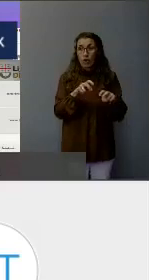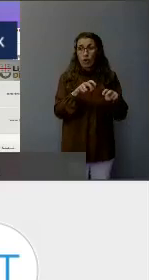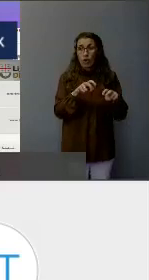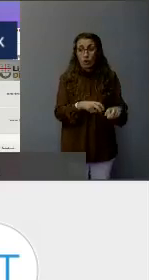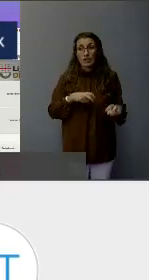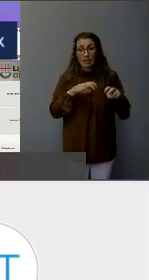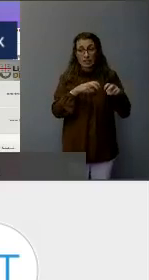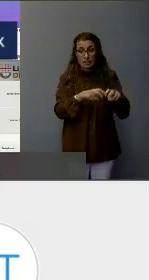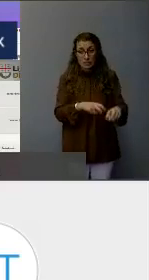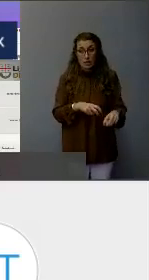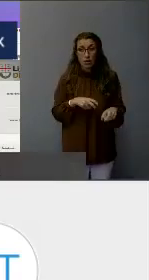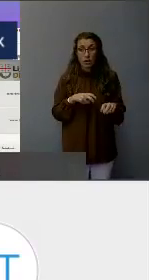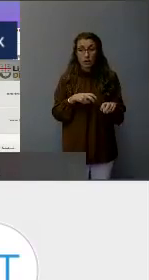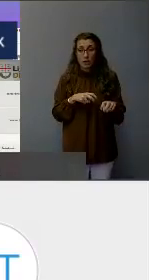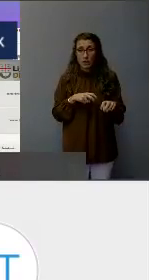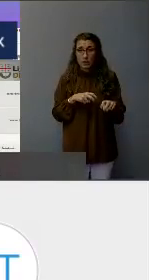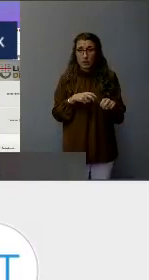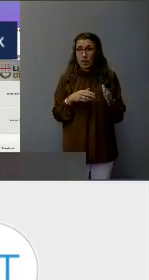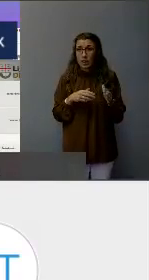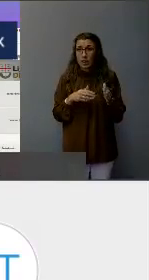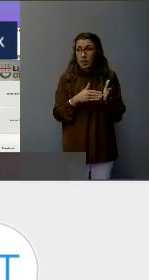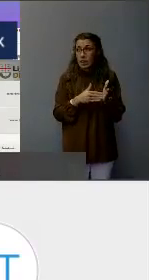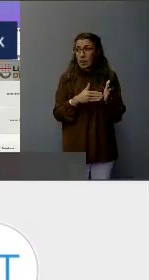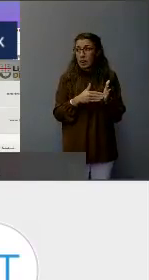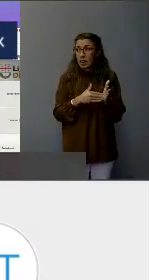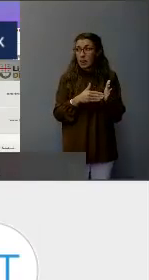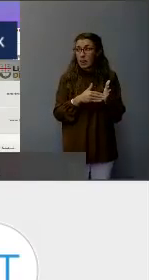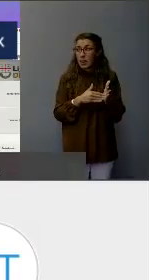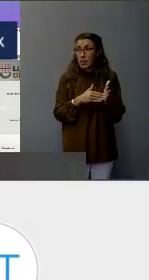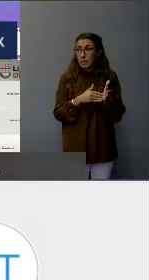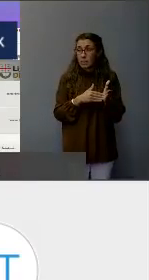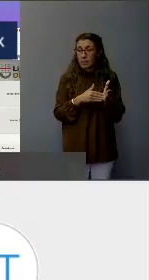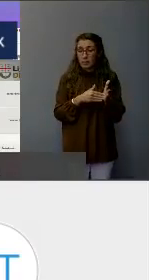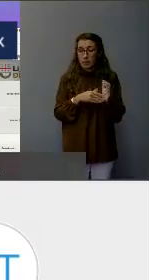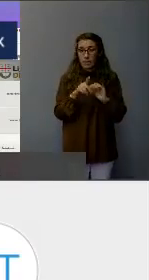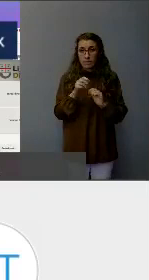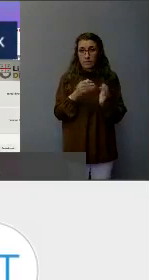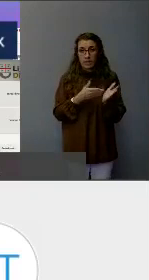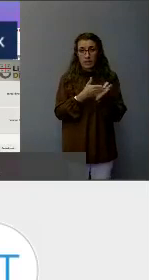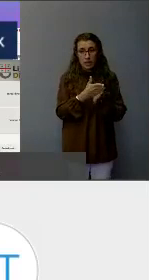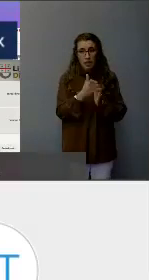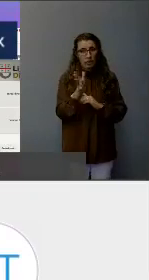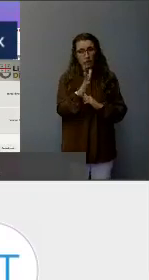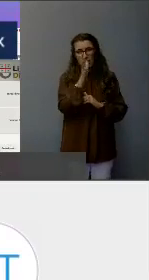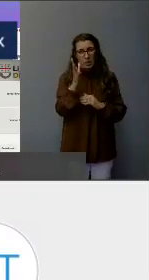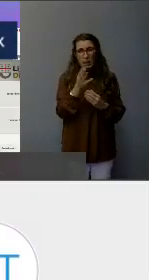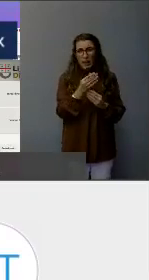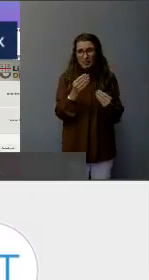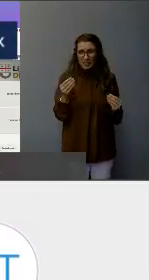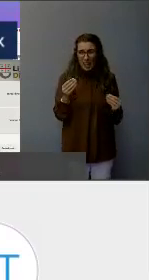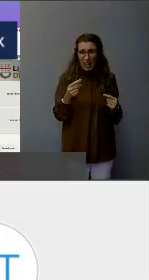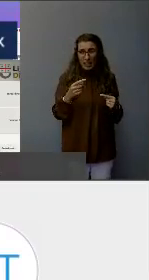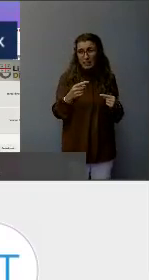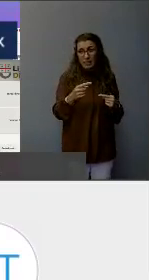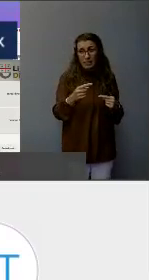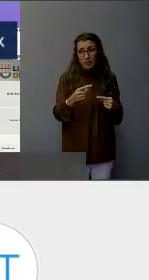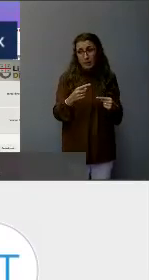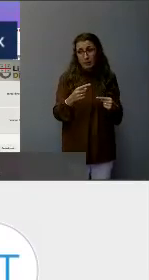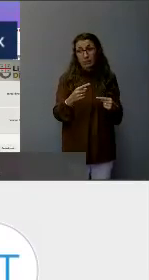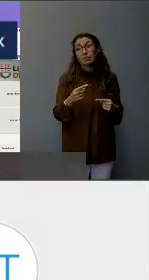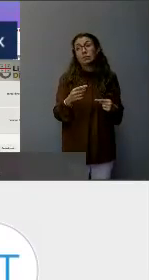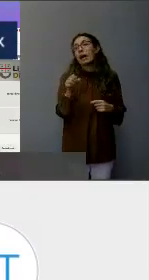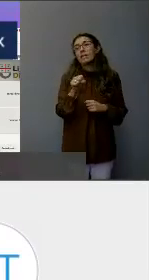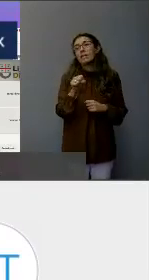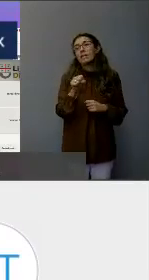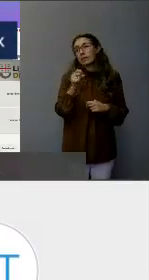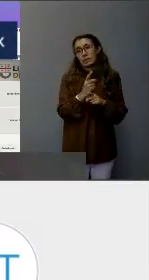è stata limitata nel tempo a vent'anni che apparentemente possono sembrare davvero tanti ma lamenta la signora vedente la nascita